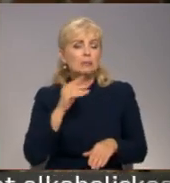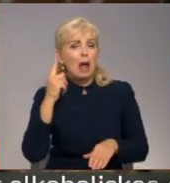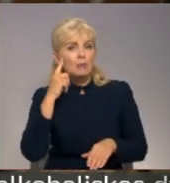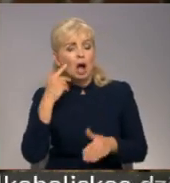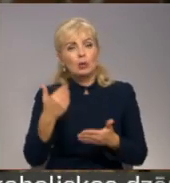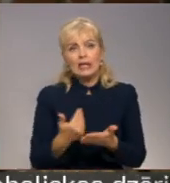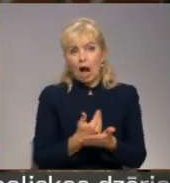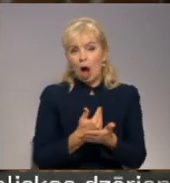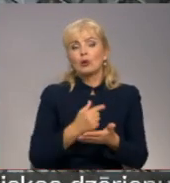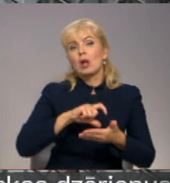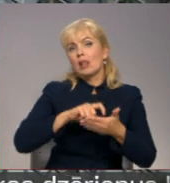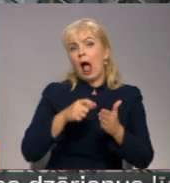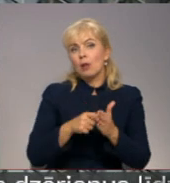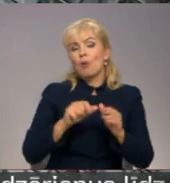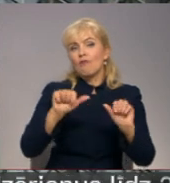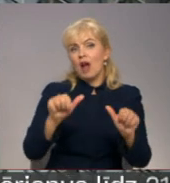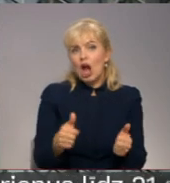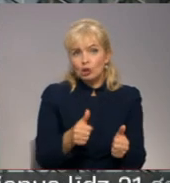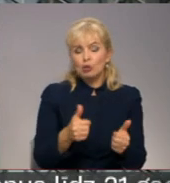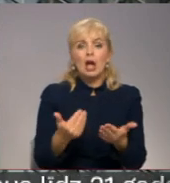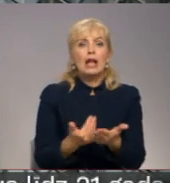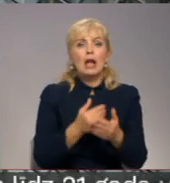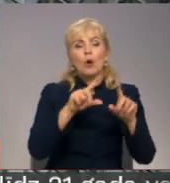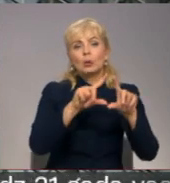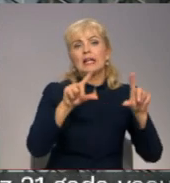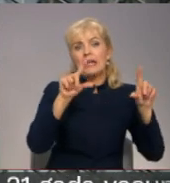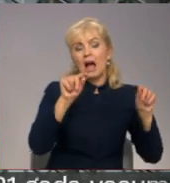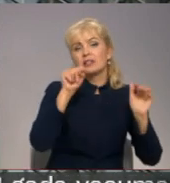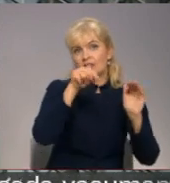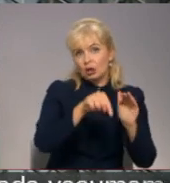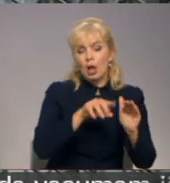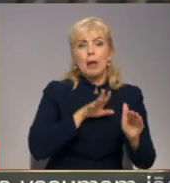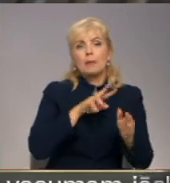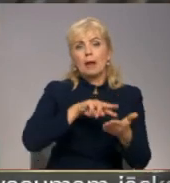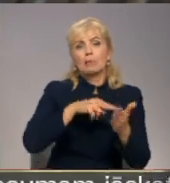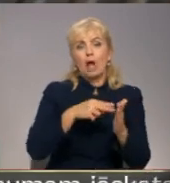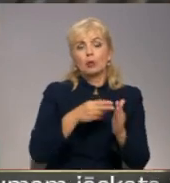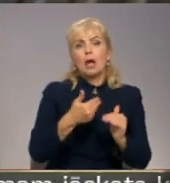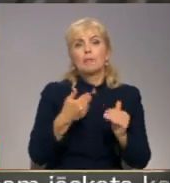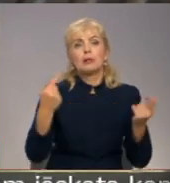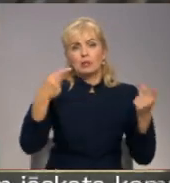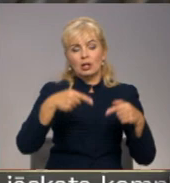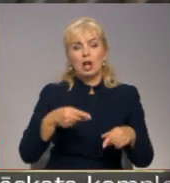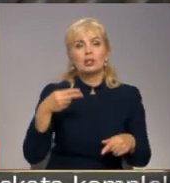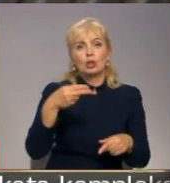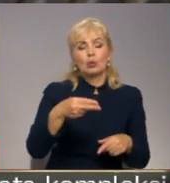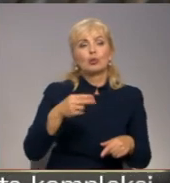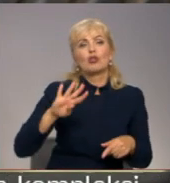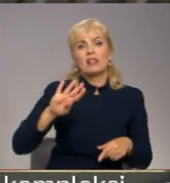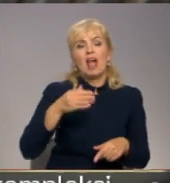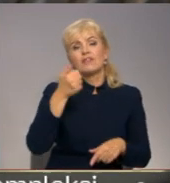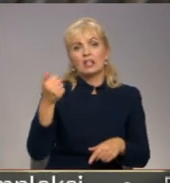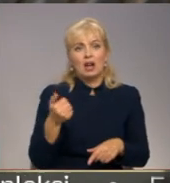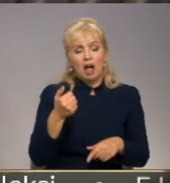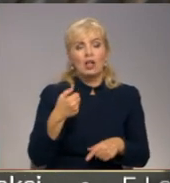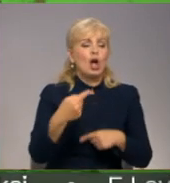jauna izolatoru veidošanu, varbūt pat jaunā iecirknī, kas starp citu tika plānots jau pirms krīzes 2009. Gadā, bet